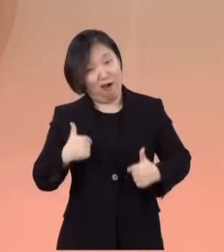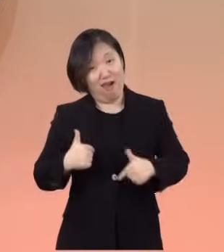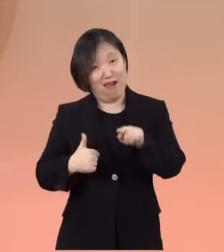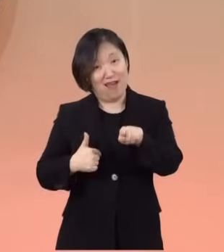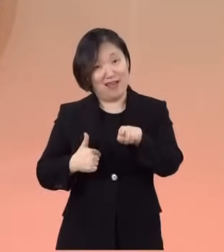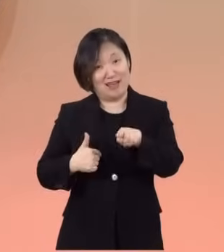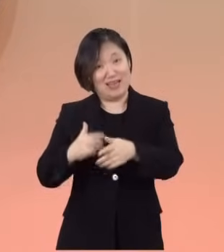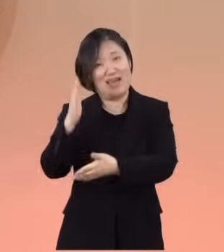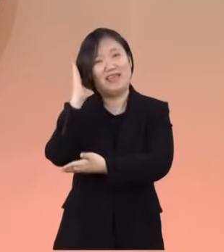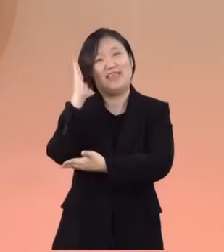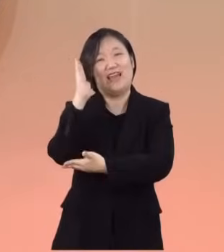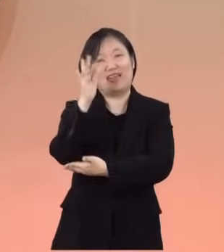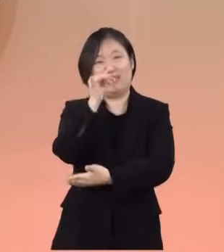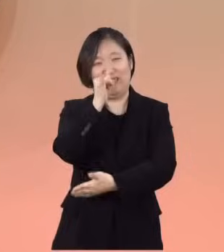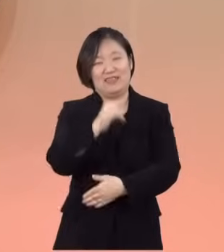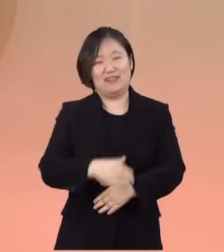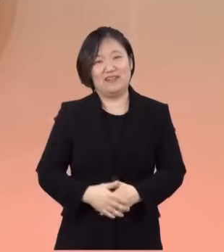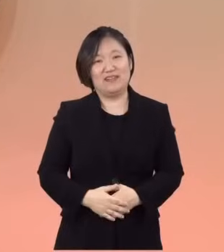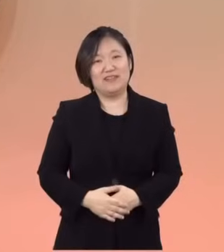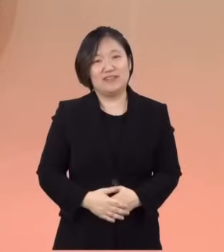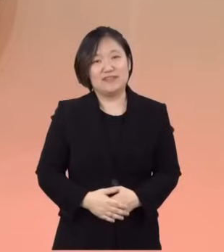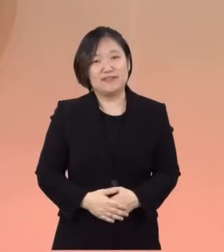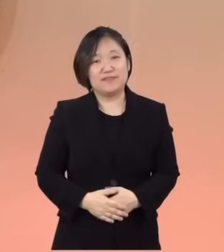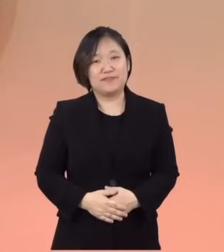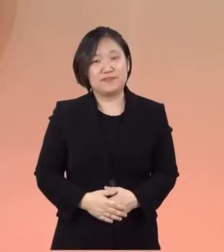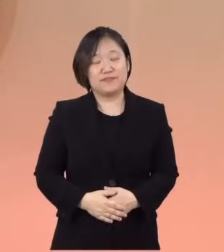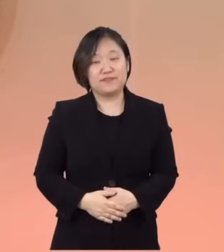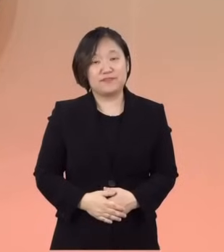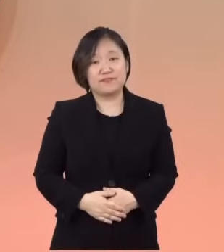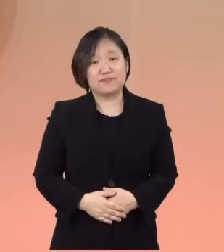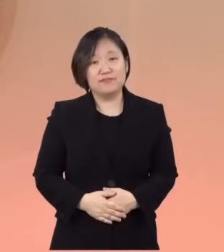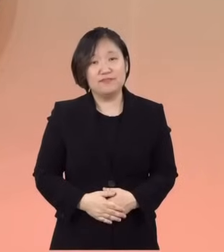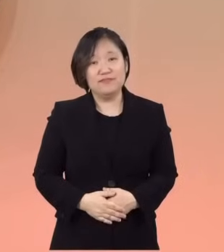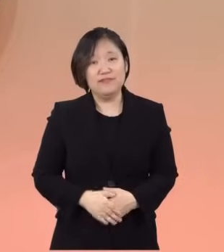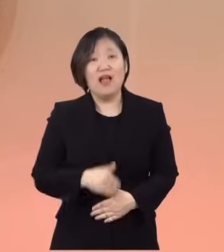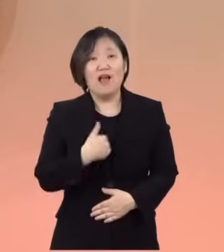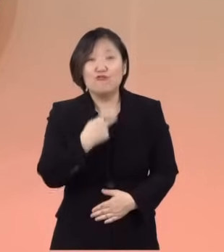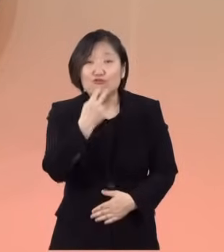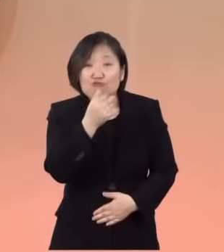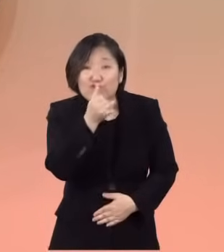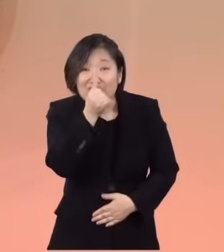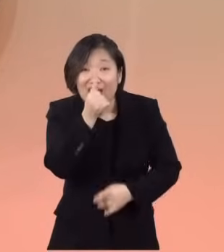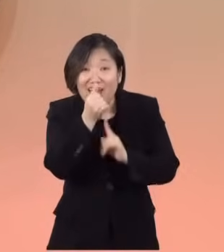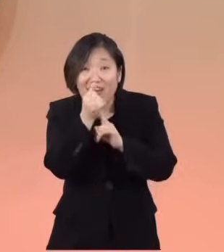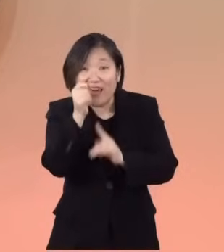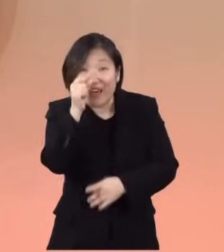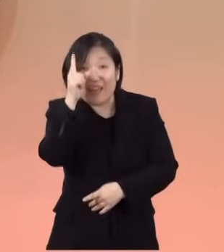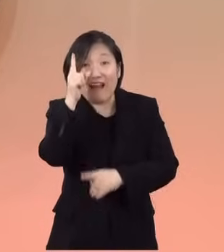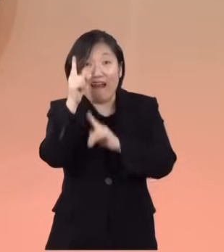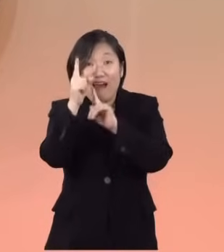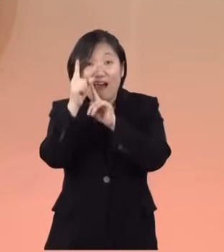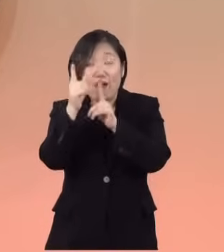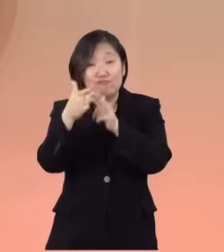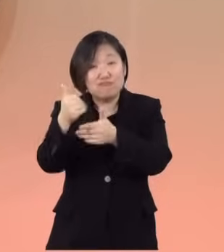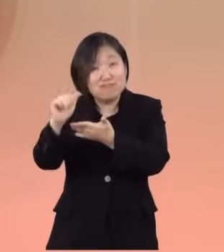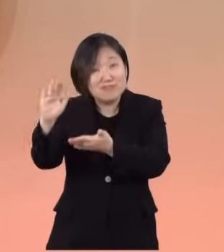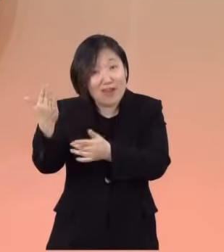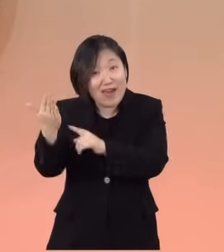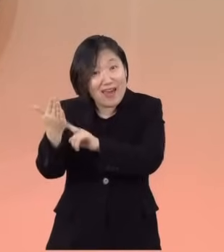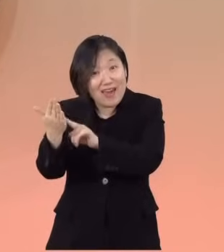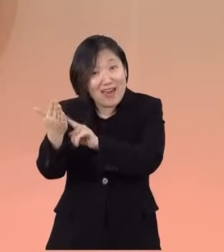즐거워하였다라고 이야기가 전해지고 있습니다 우리 중생이 성불하는는데